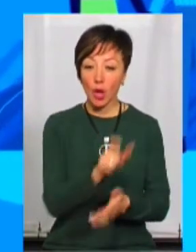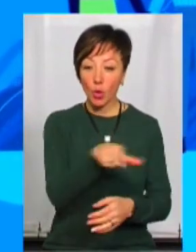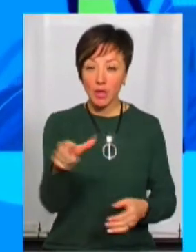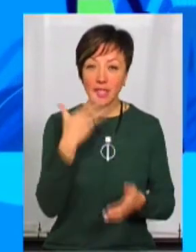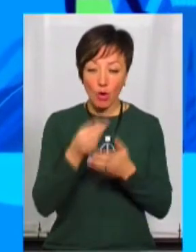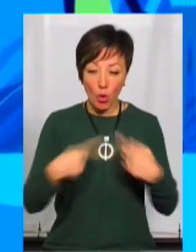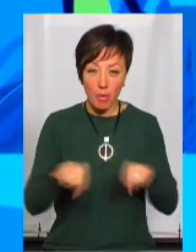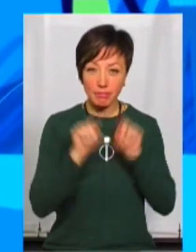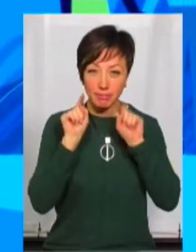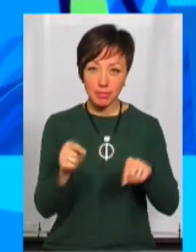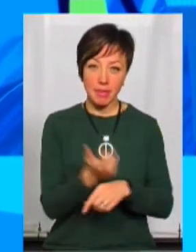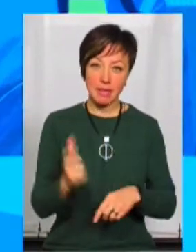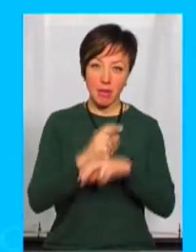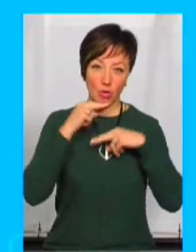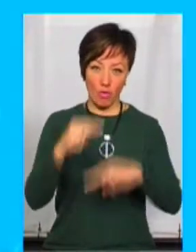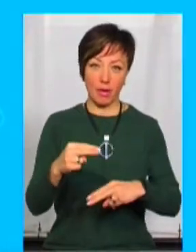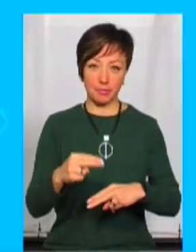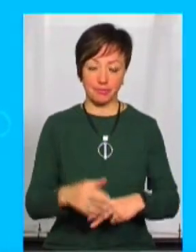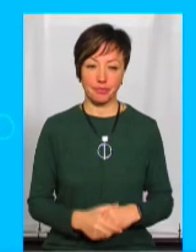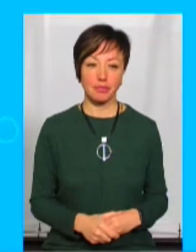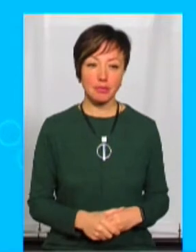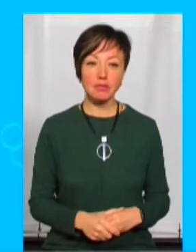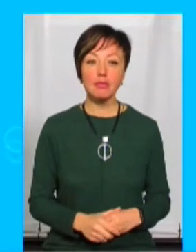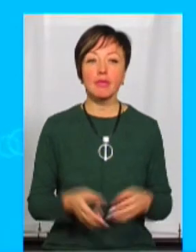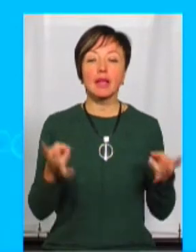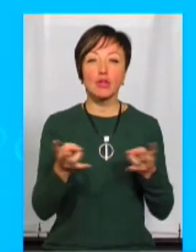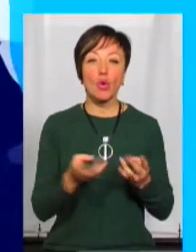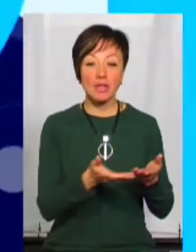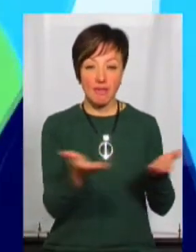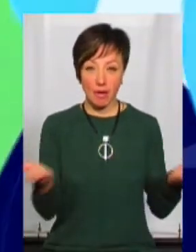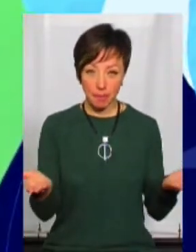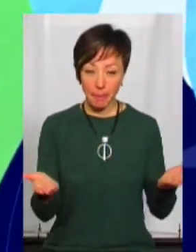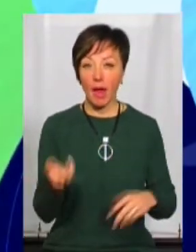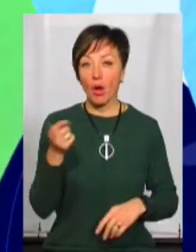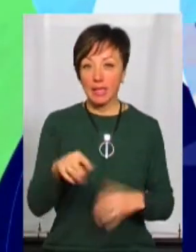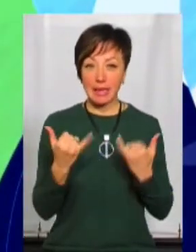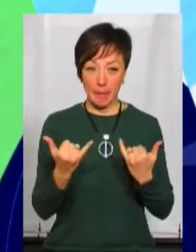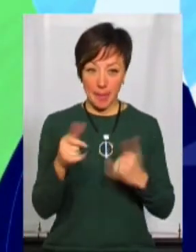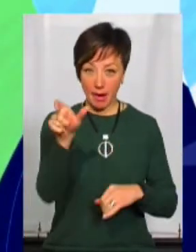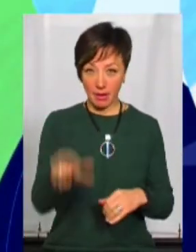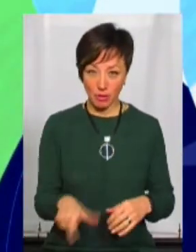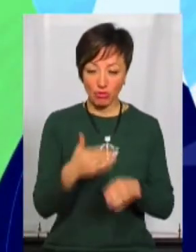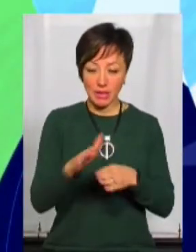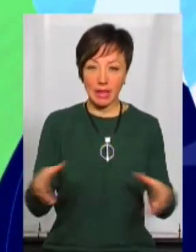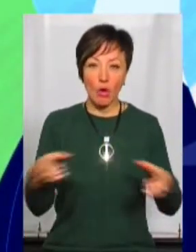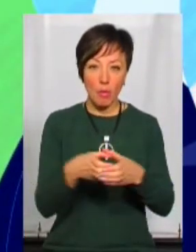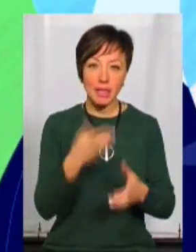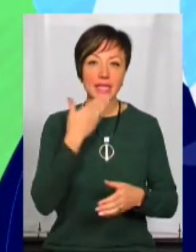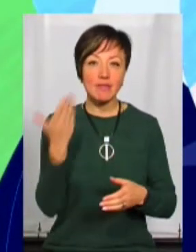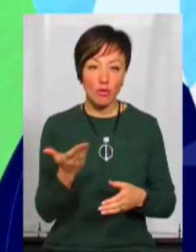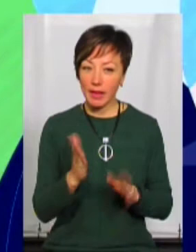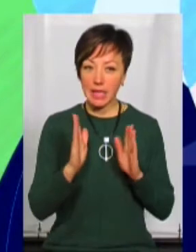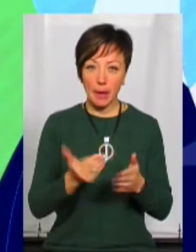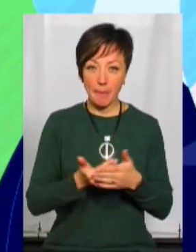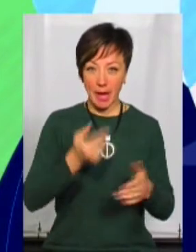і приділяти їм максимально багато уваги. Для чого це вам? Оскільки тепер Андрій – це частина громади, то й звітуватиме він не